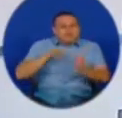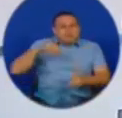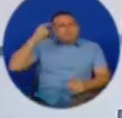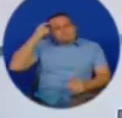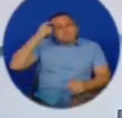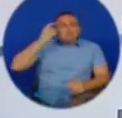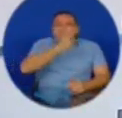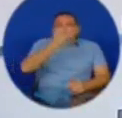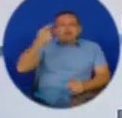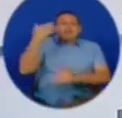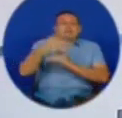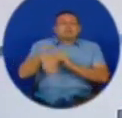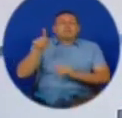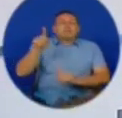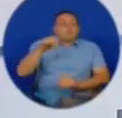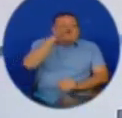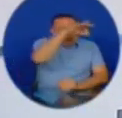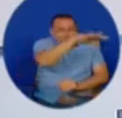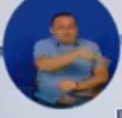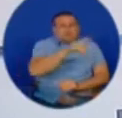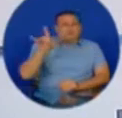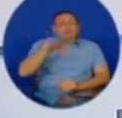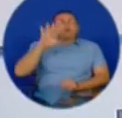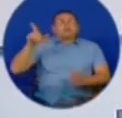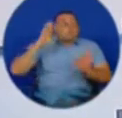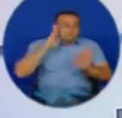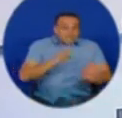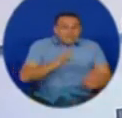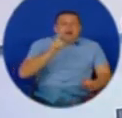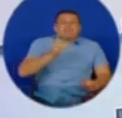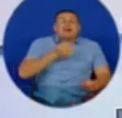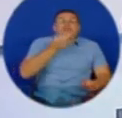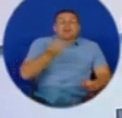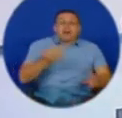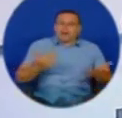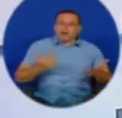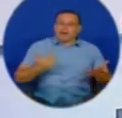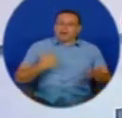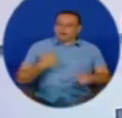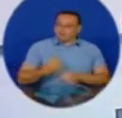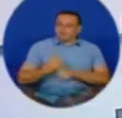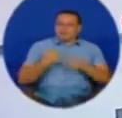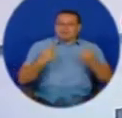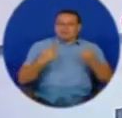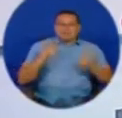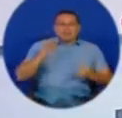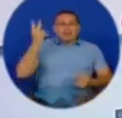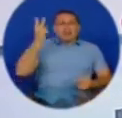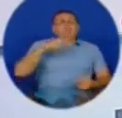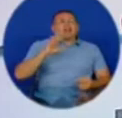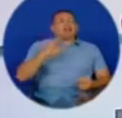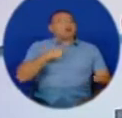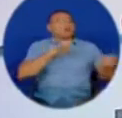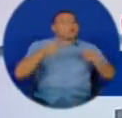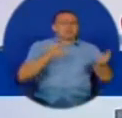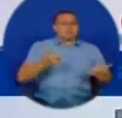וכל אחד בסוף מצביע עם הפתק שלו בקלפי את מה שהוא מאמין בו. אבל השאלה היא בסוף איך אנחנו מנהלים את אותו שיח כדי להבין על מה אנחנו חלוקים. אף